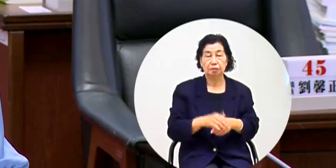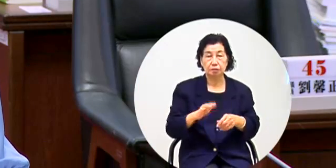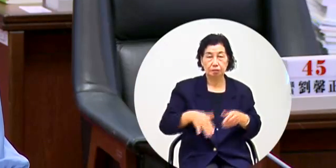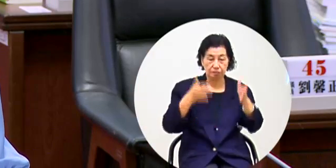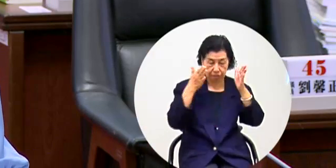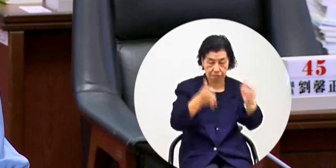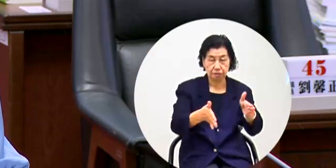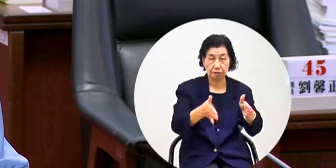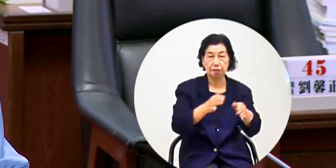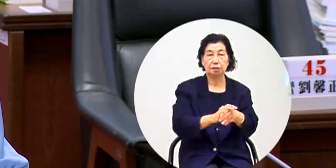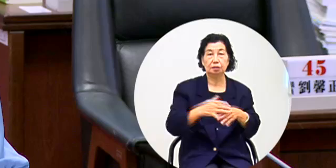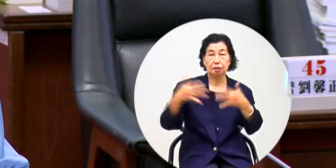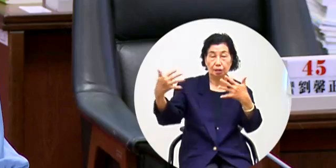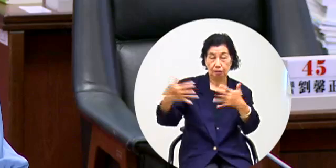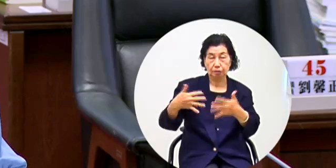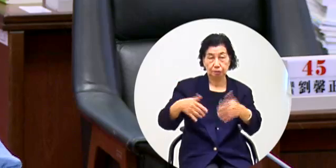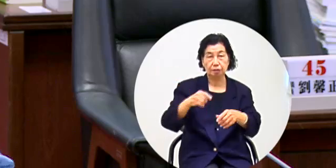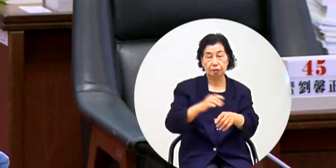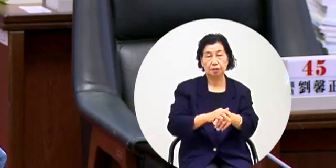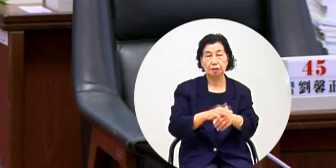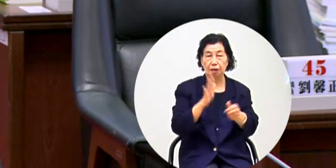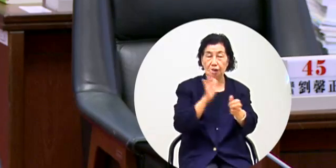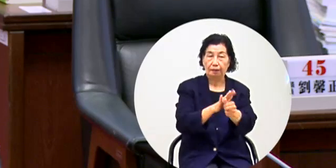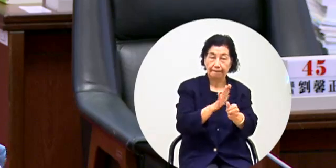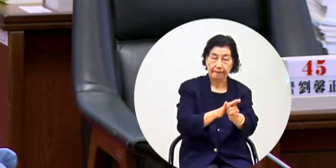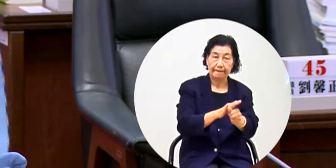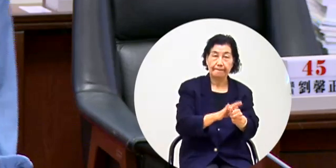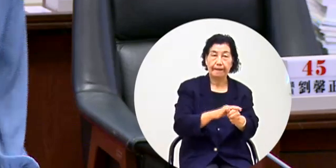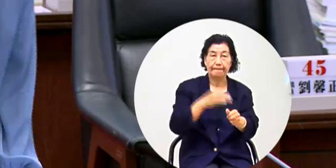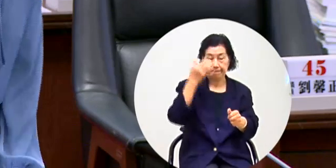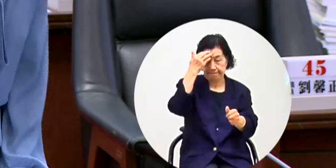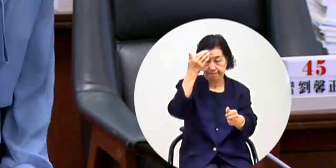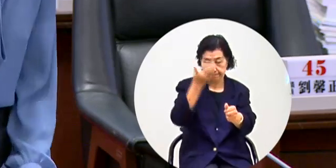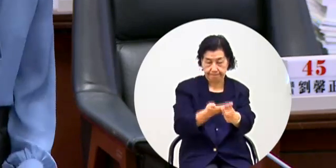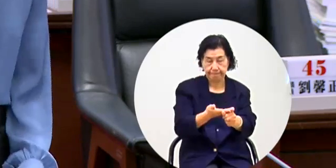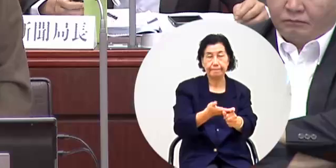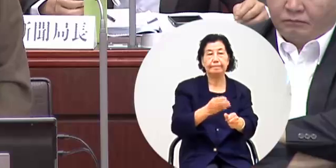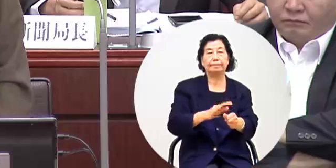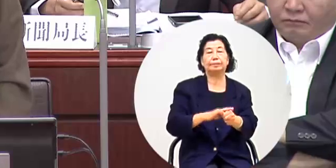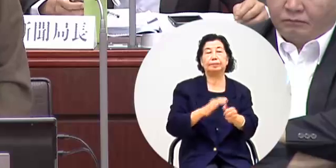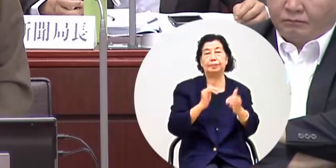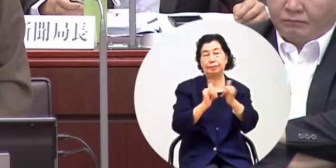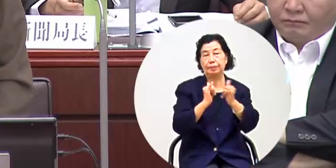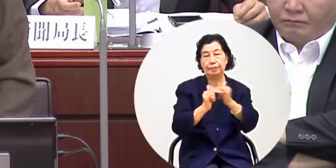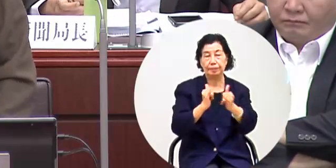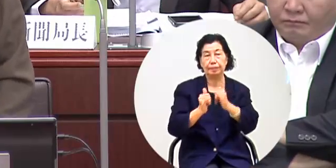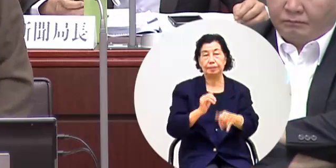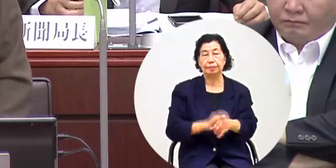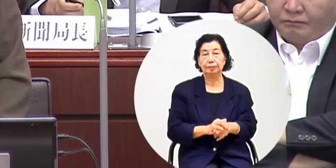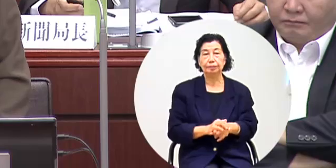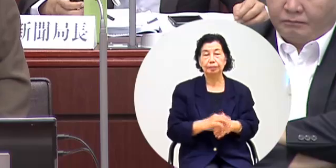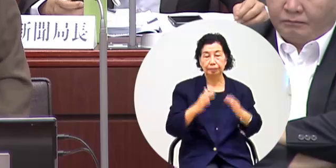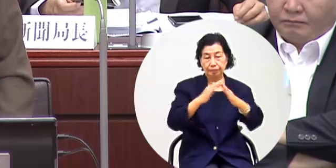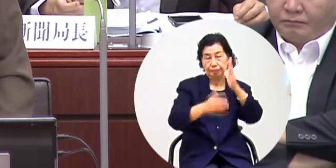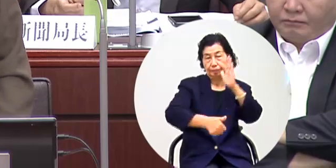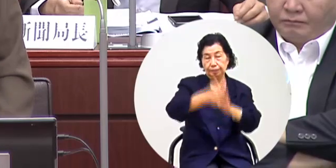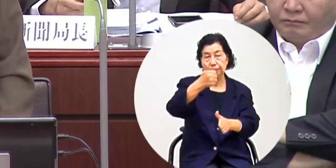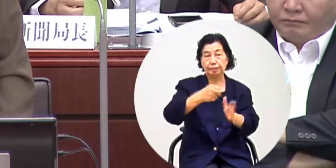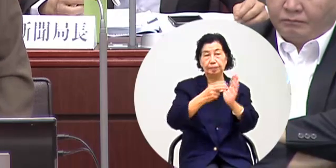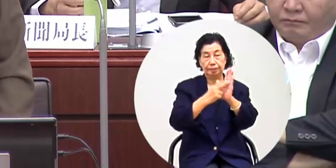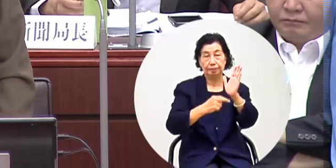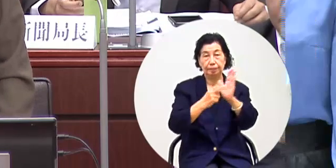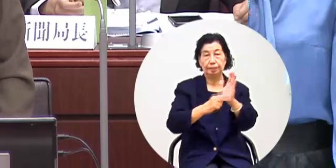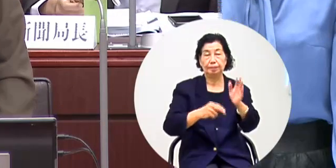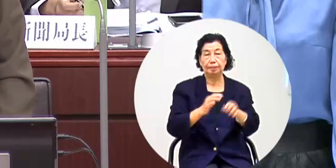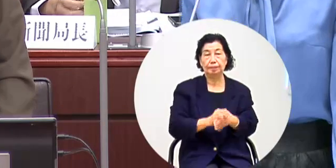困扰，在我们尽可能的范围。 请市长说明。 谢谢议长，谢谢陈议员哈。基